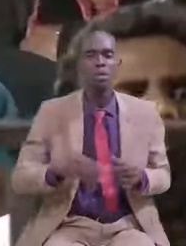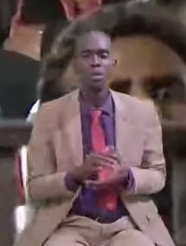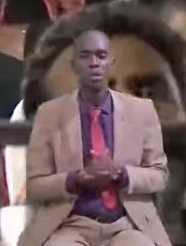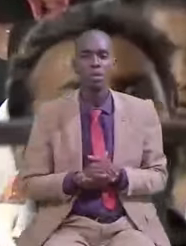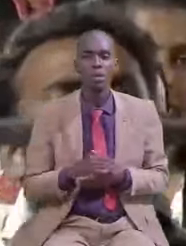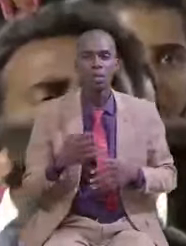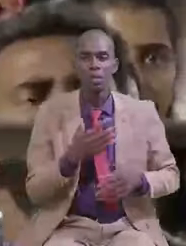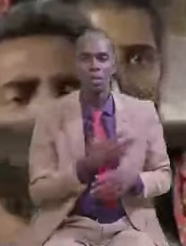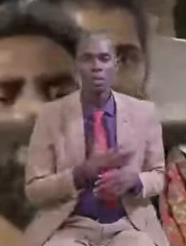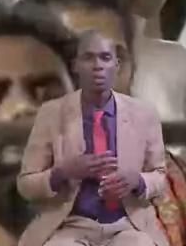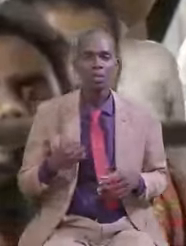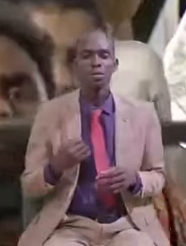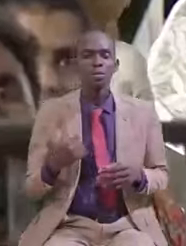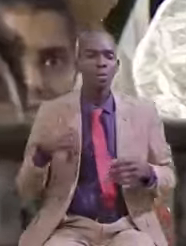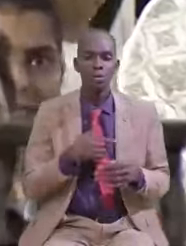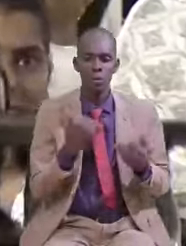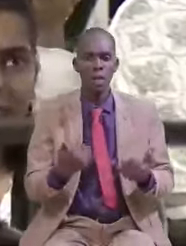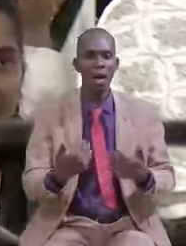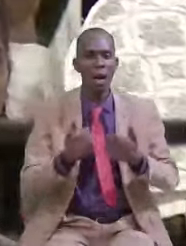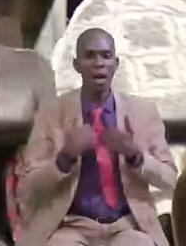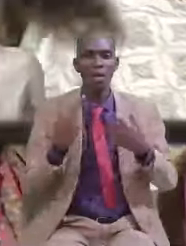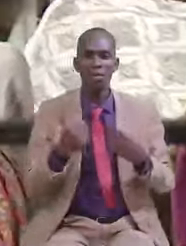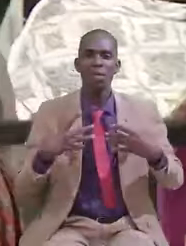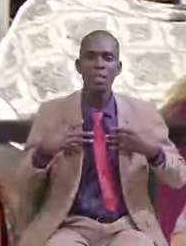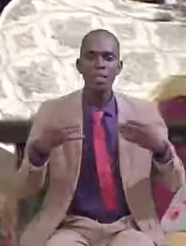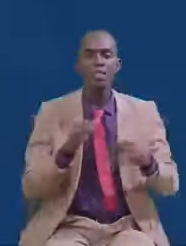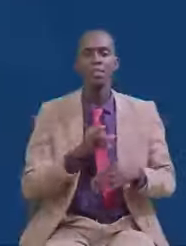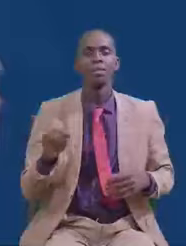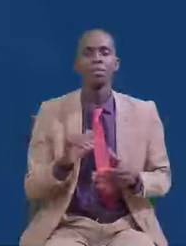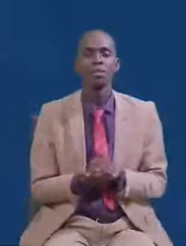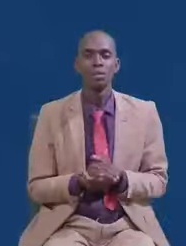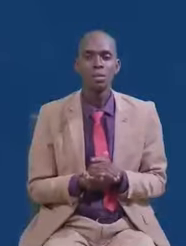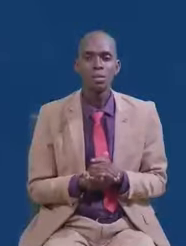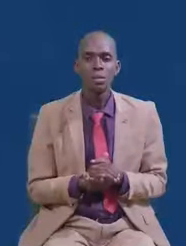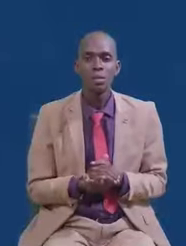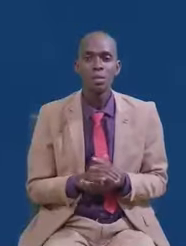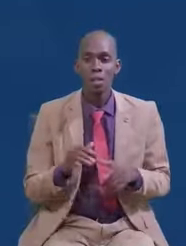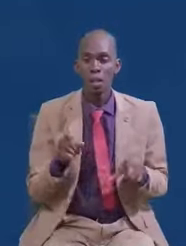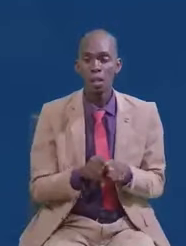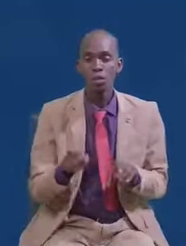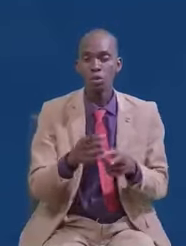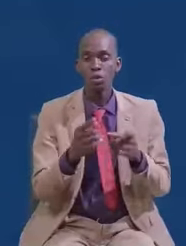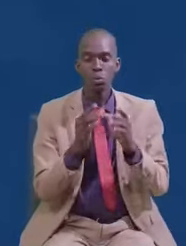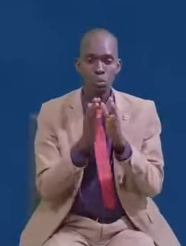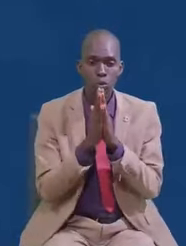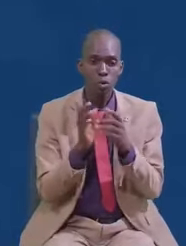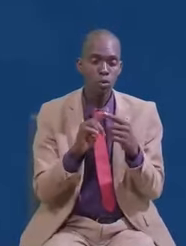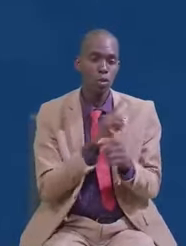Alors on peut maintenant avoir la guérison. Et ce soir, comme vous invoquez le nom du Seigneur